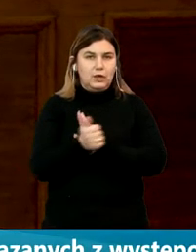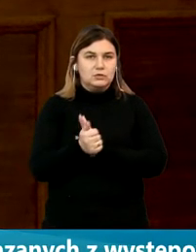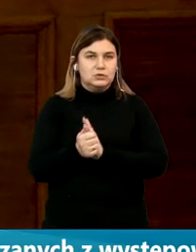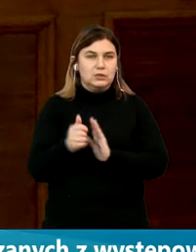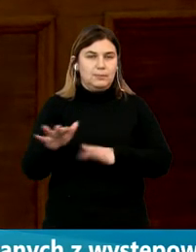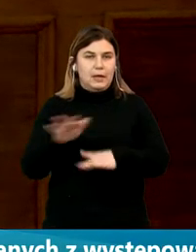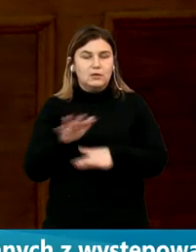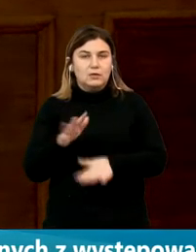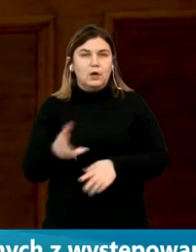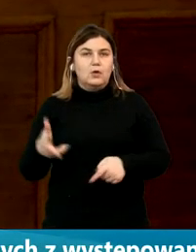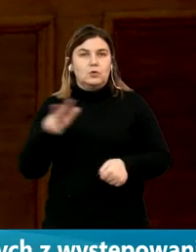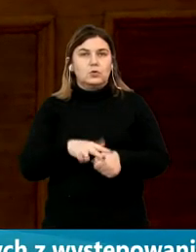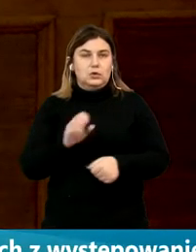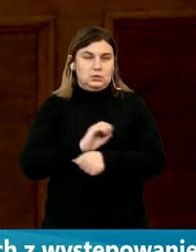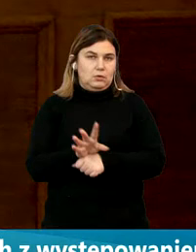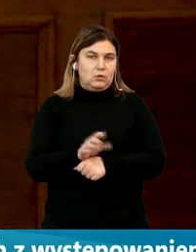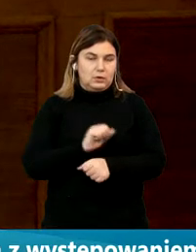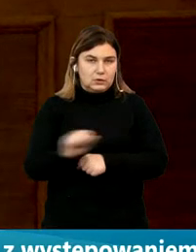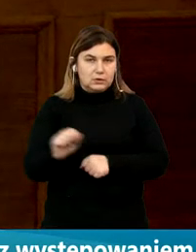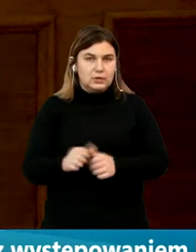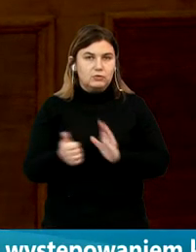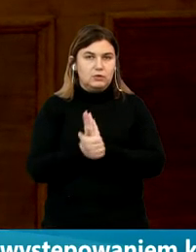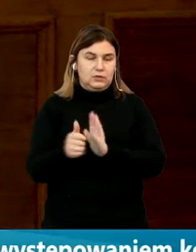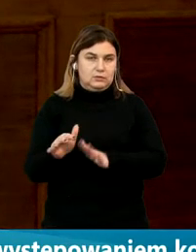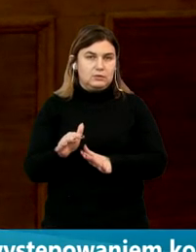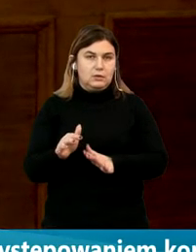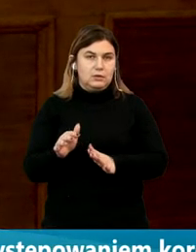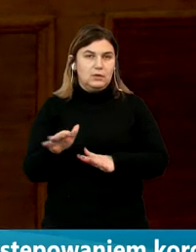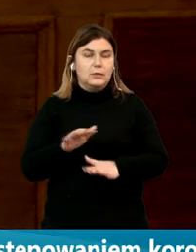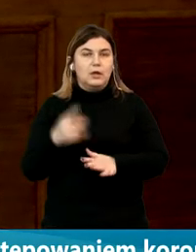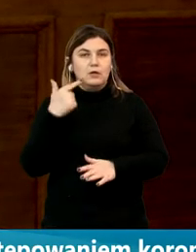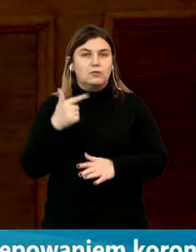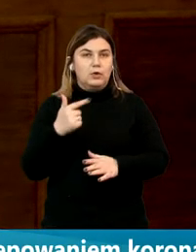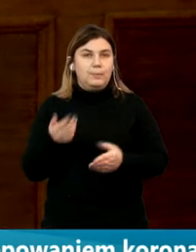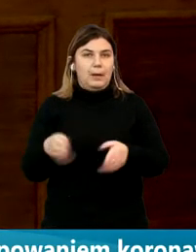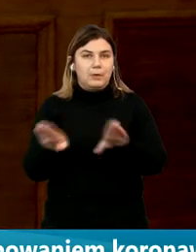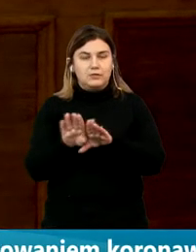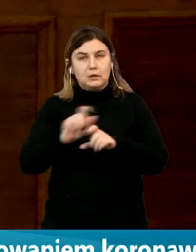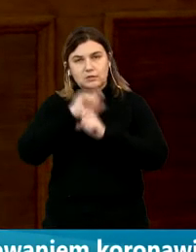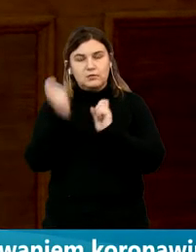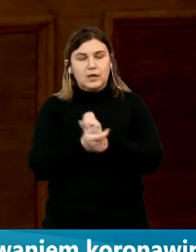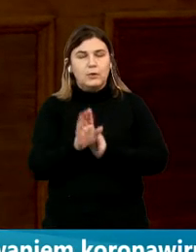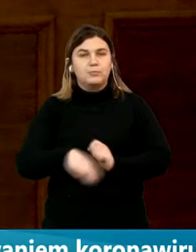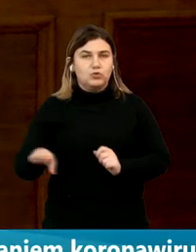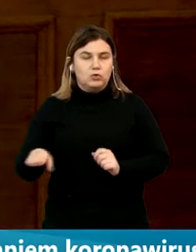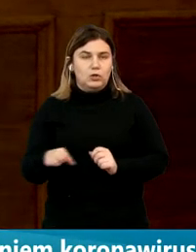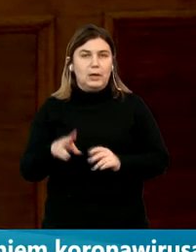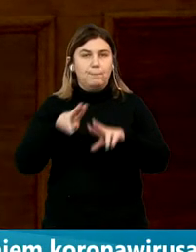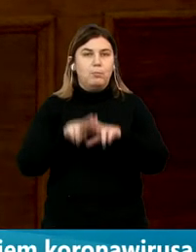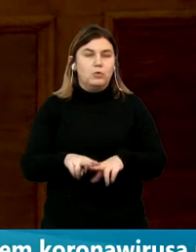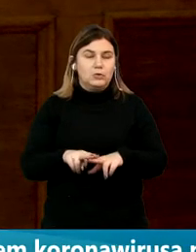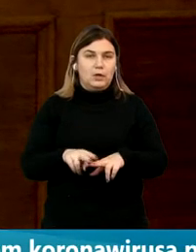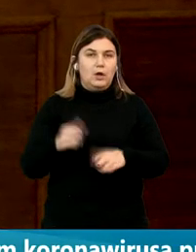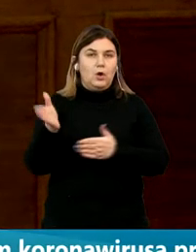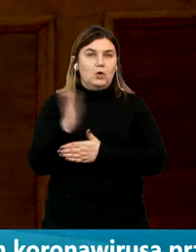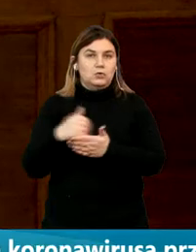się koronawirus, 16 placówek. W dwóch przypadkach mamy zamknięte całe przedszkola, w pozostałych pojedyncze